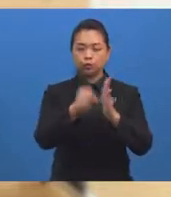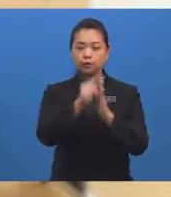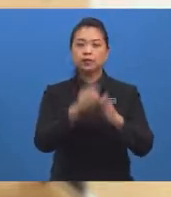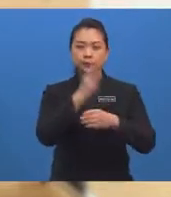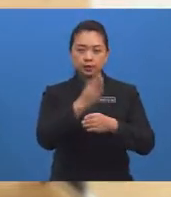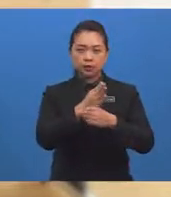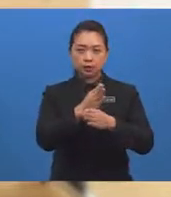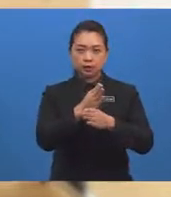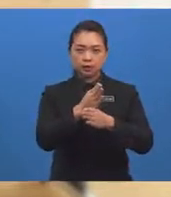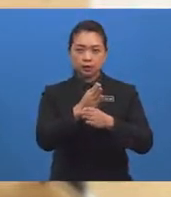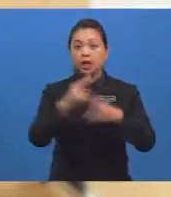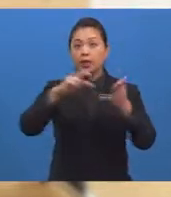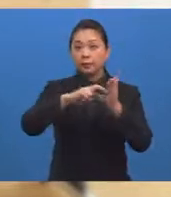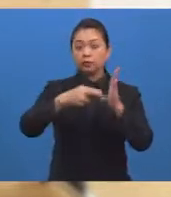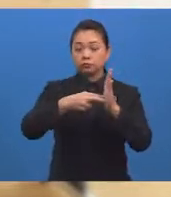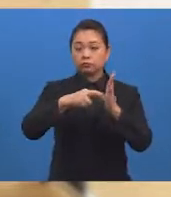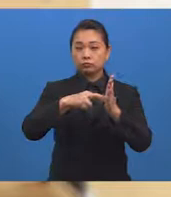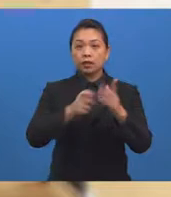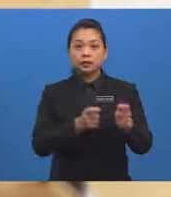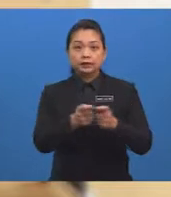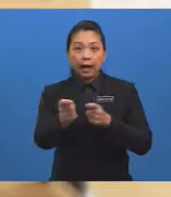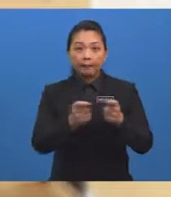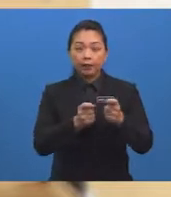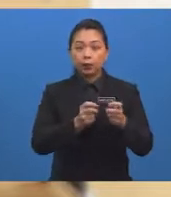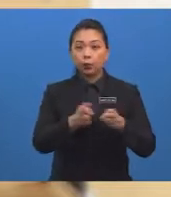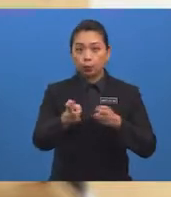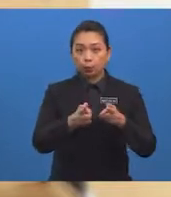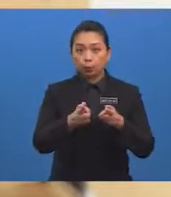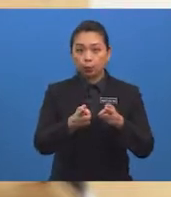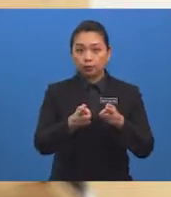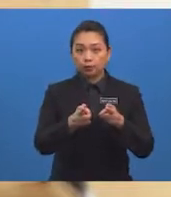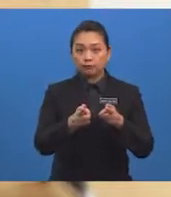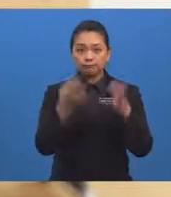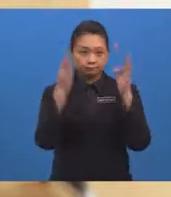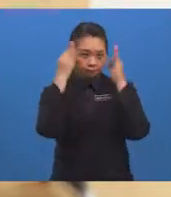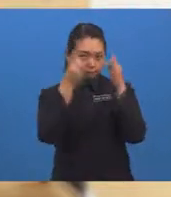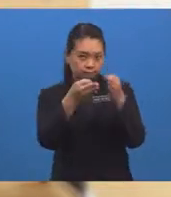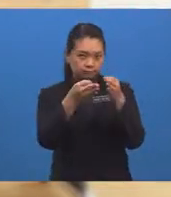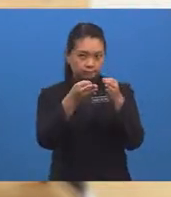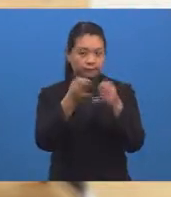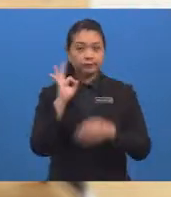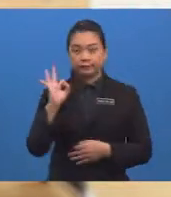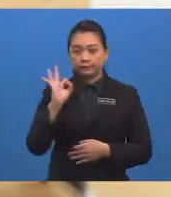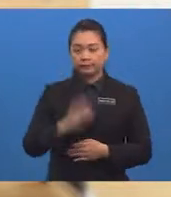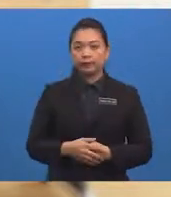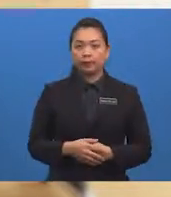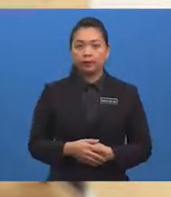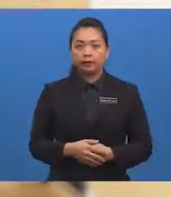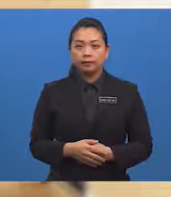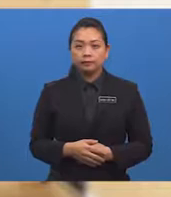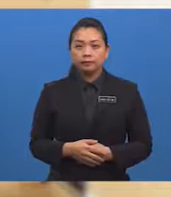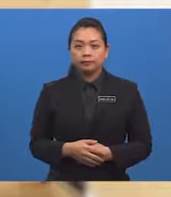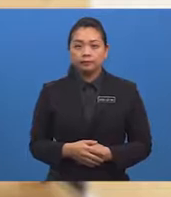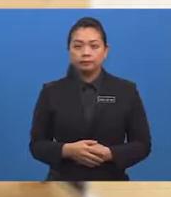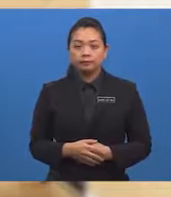takbir urus baik. Cikgu nak semua pelajar fokus dengan penerangan cikgu ini. Maksud takbir urus